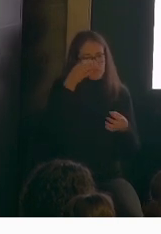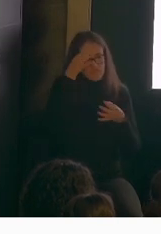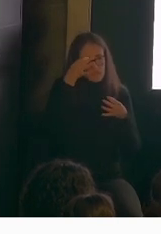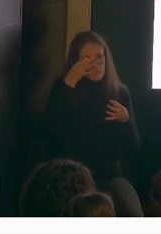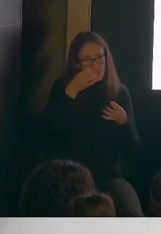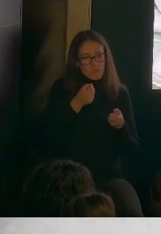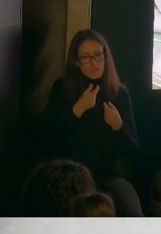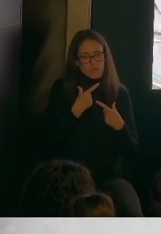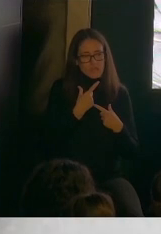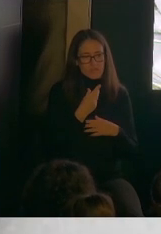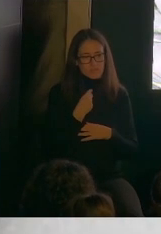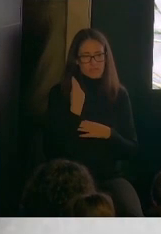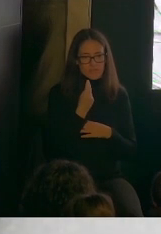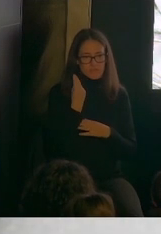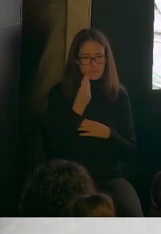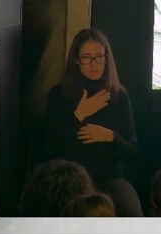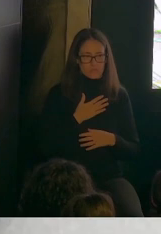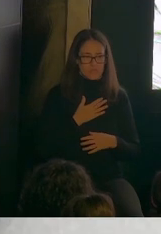cos.